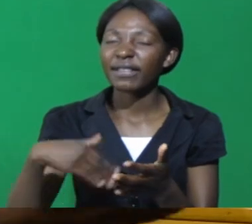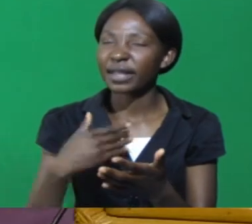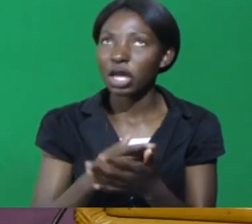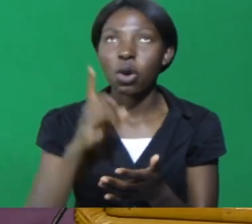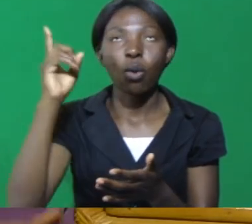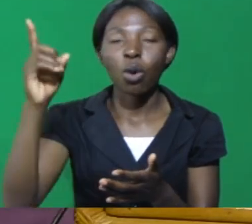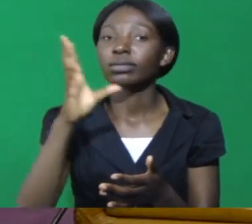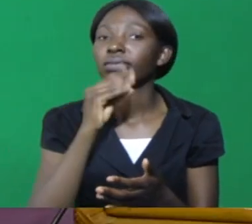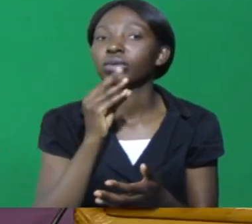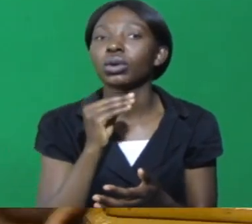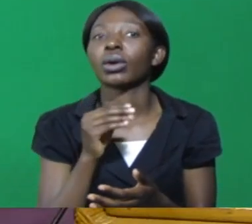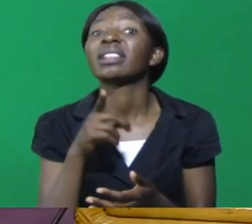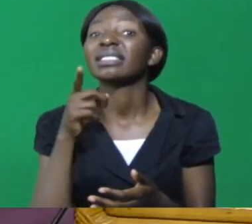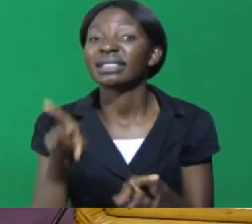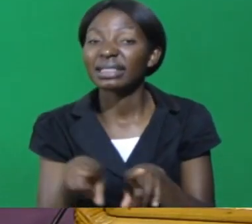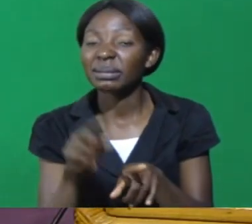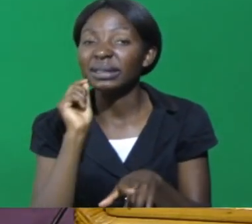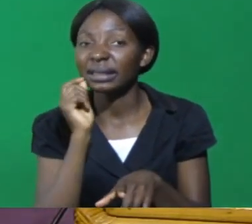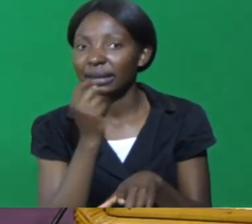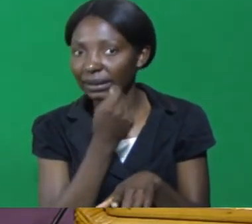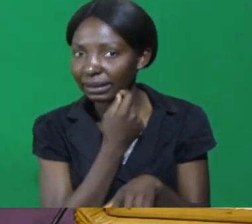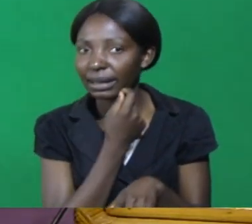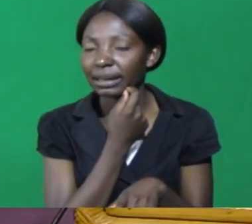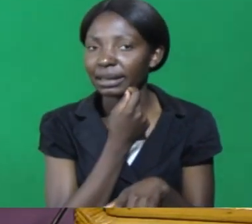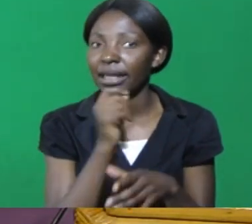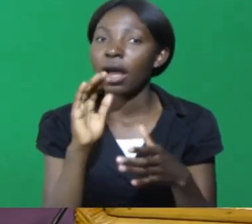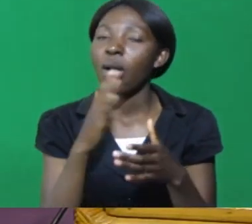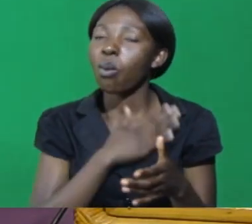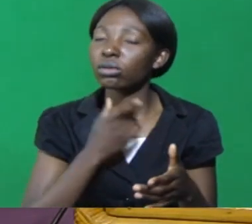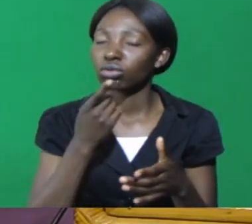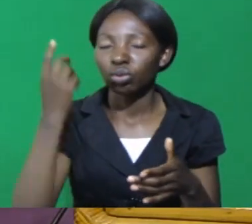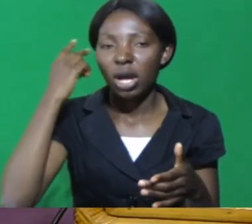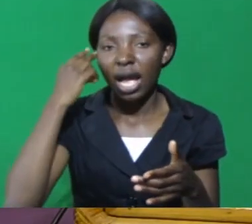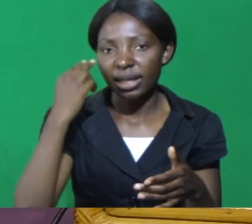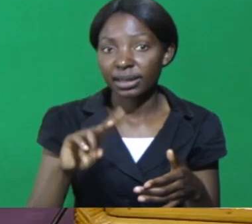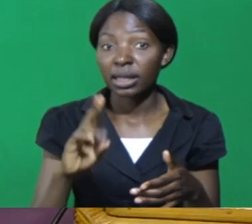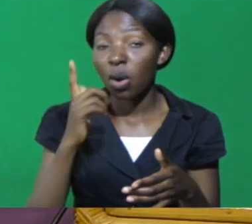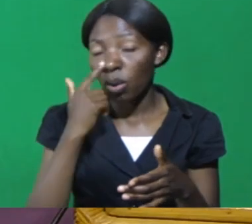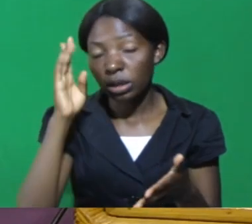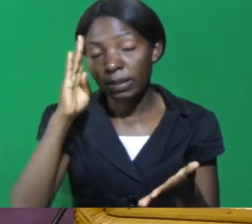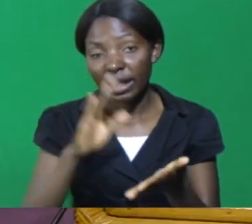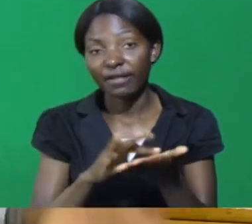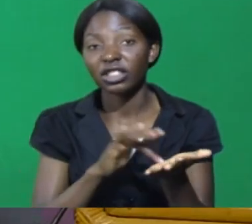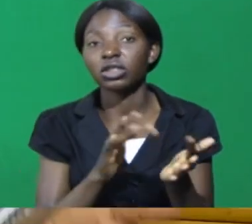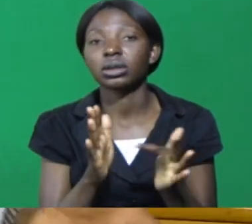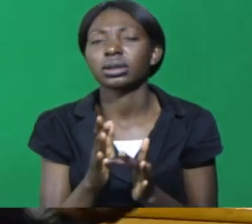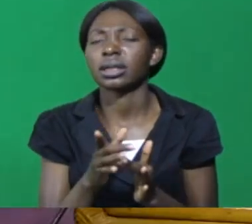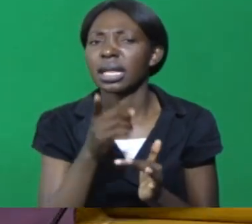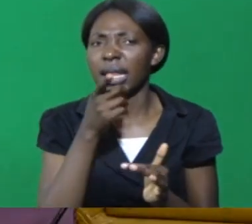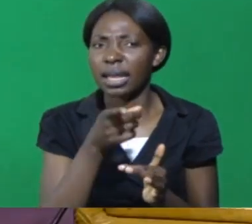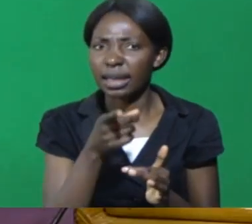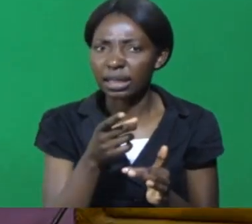itop secret ndeve ukama. Yekutoti mubatsirike chaizvo kana matenda muna Kristu ndo nyaya